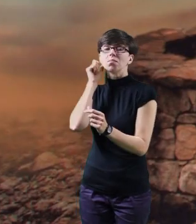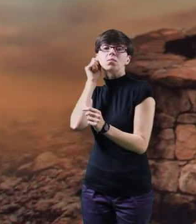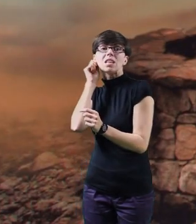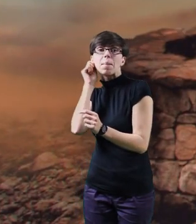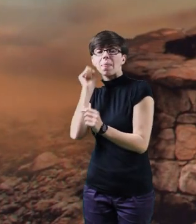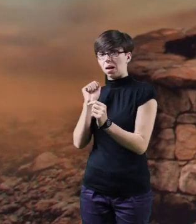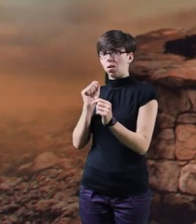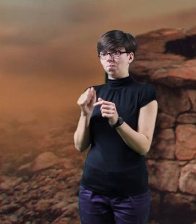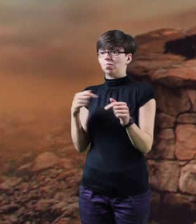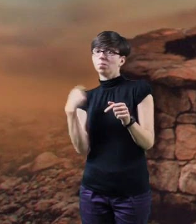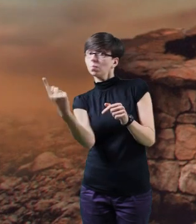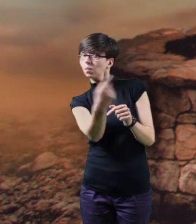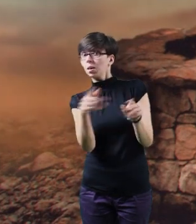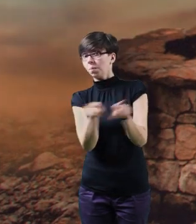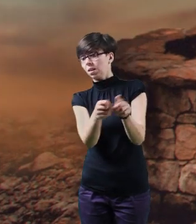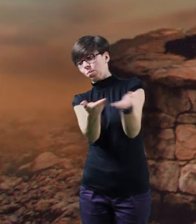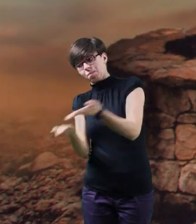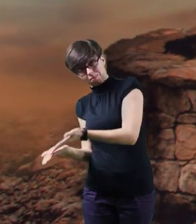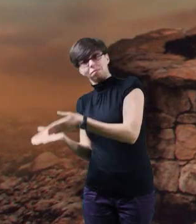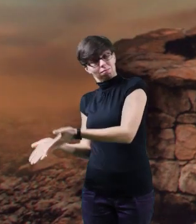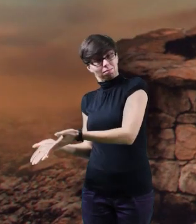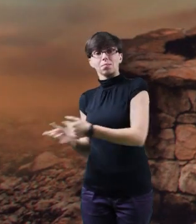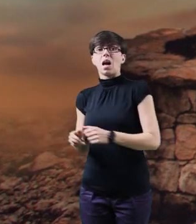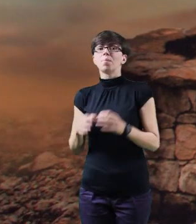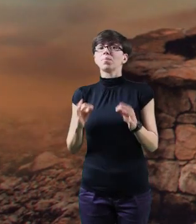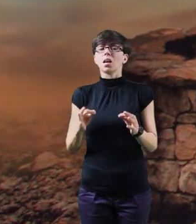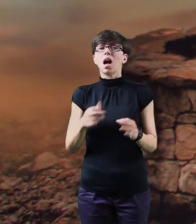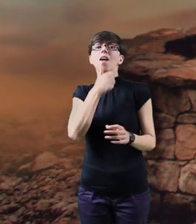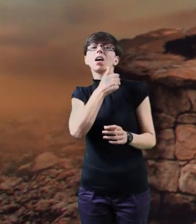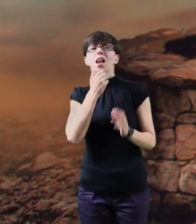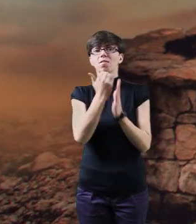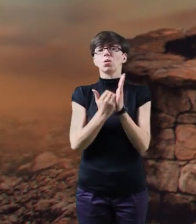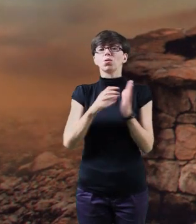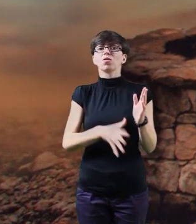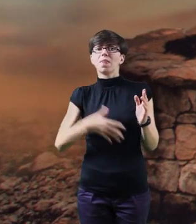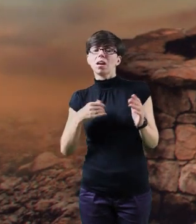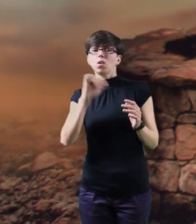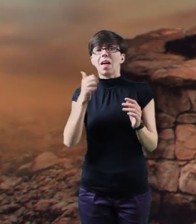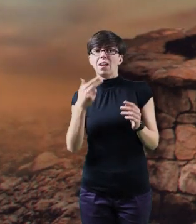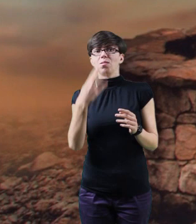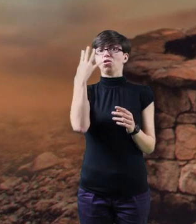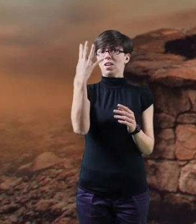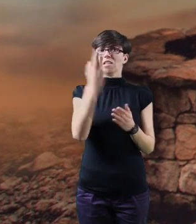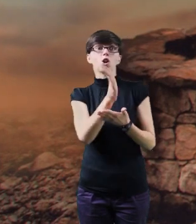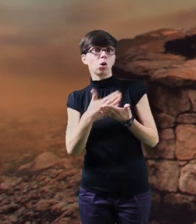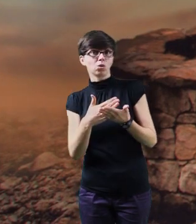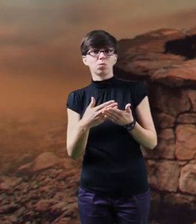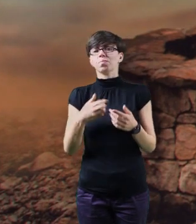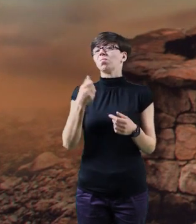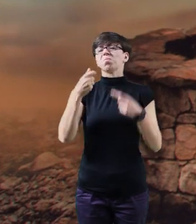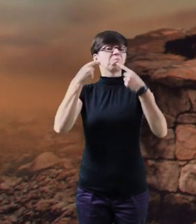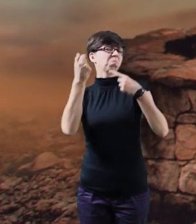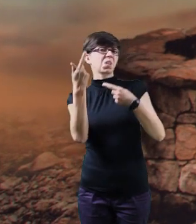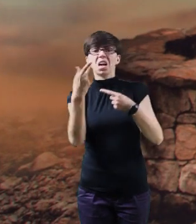także i my towarzyszyć nam będzie Ewangelia Świętego Jana dziś czwarty rozdział kilka